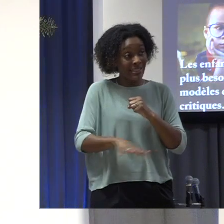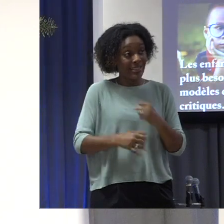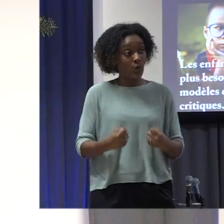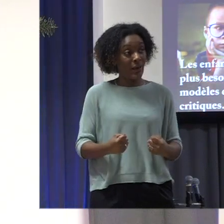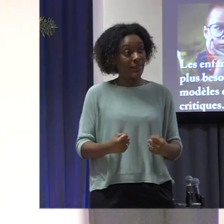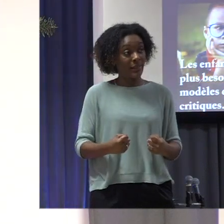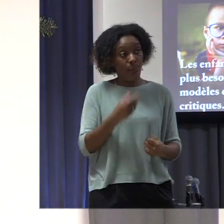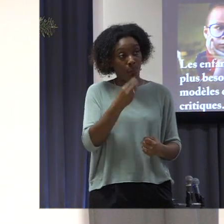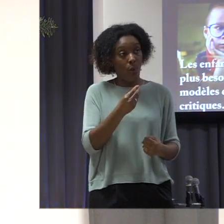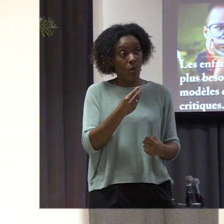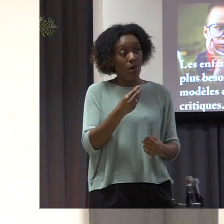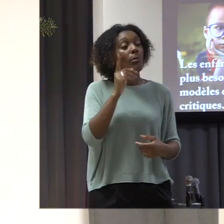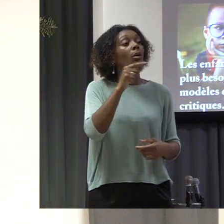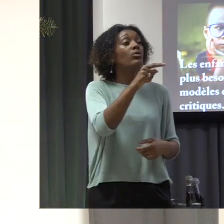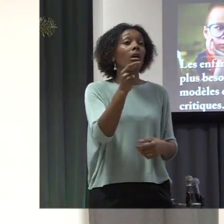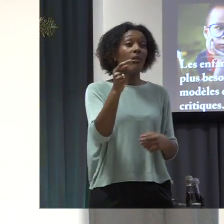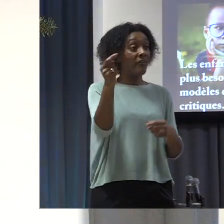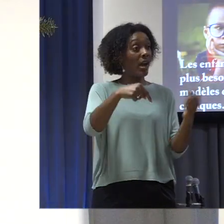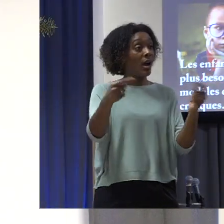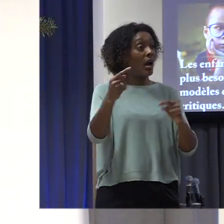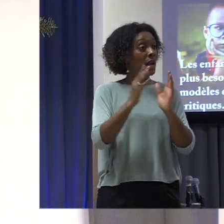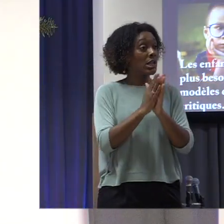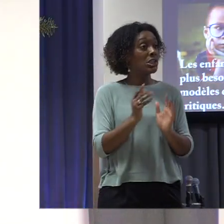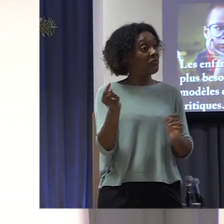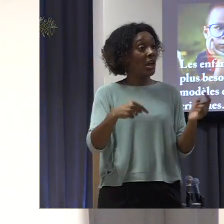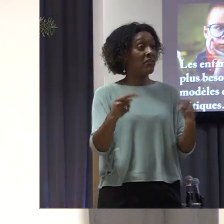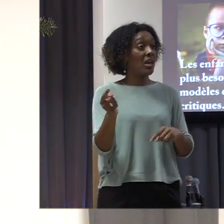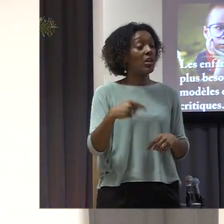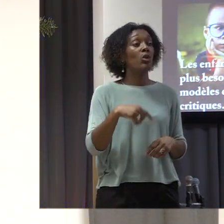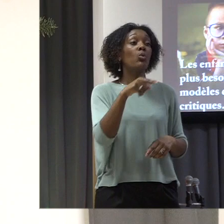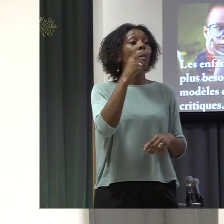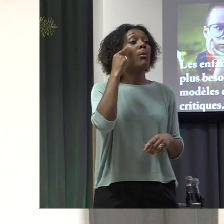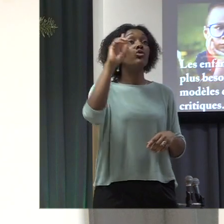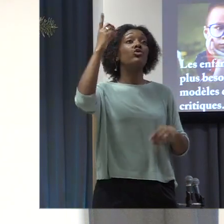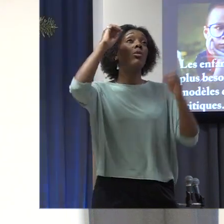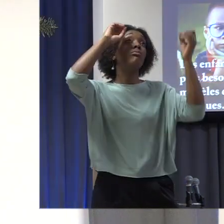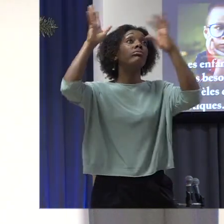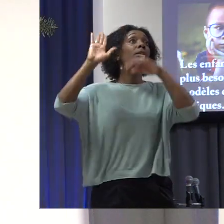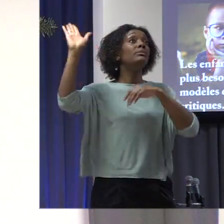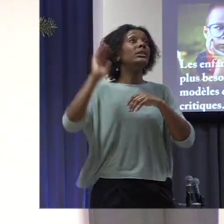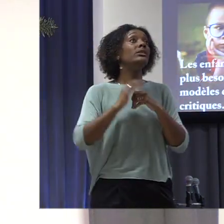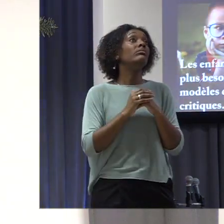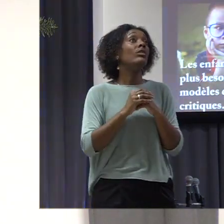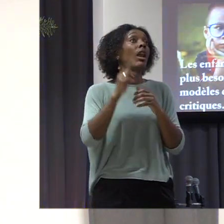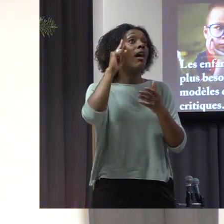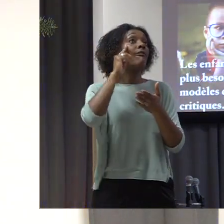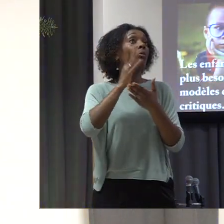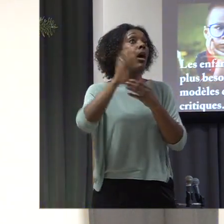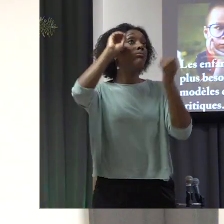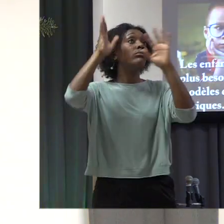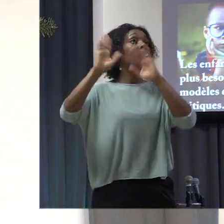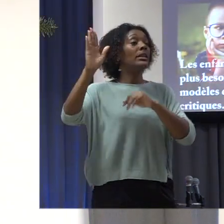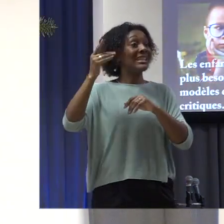Parce qu'on peut venir dans une église, se faire une certaine conception de la foi et